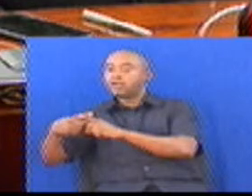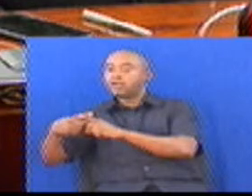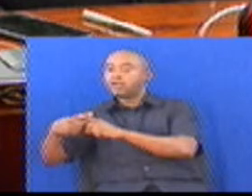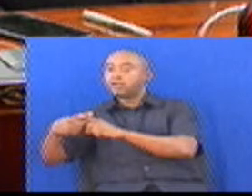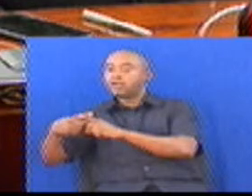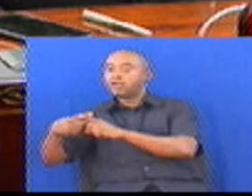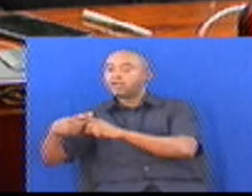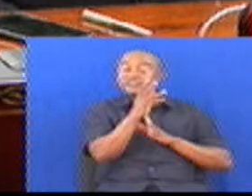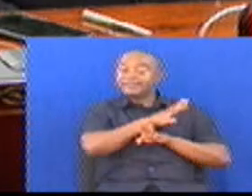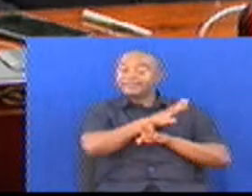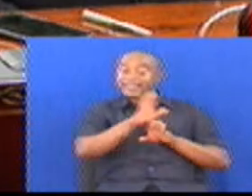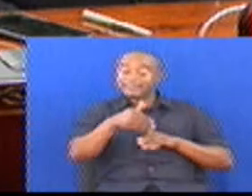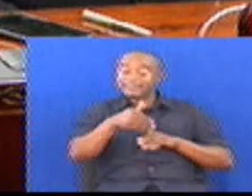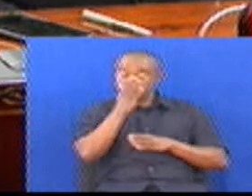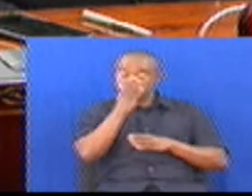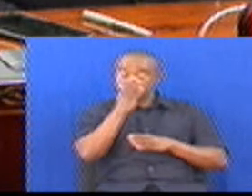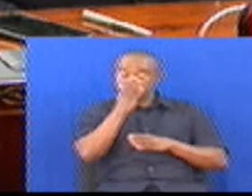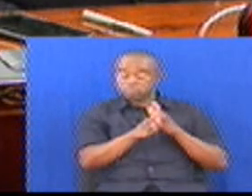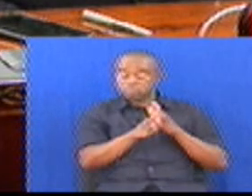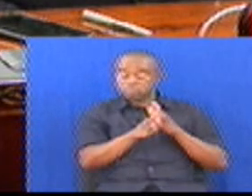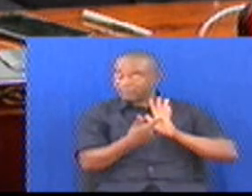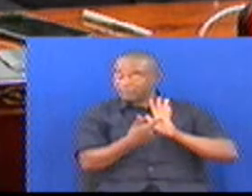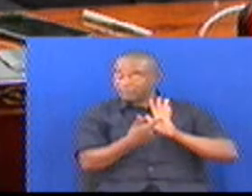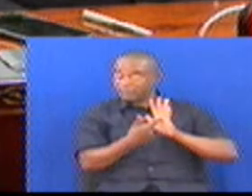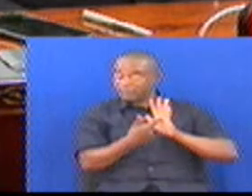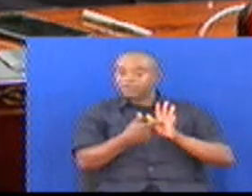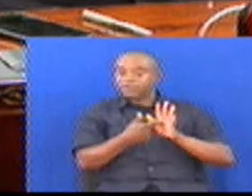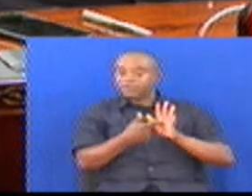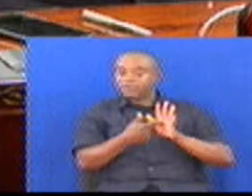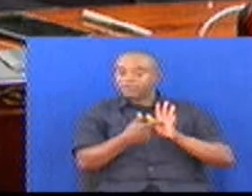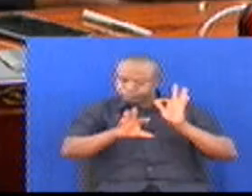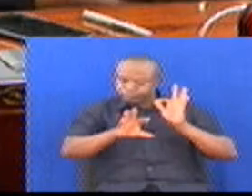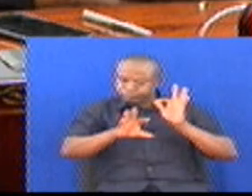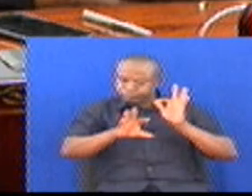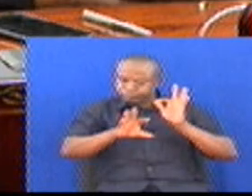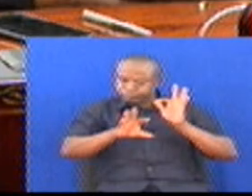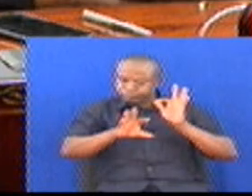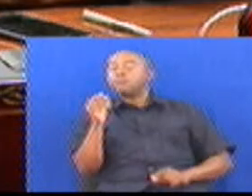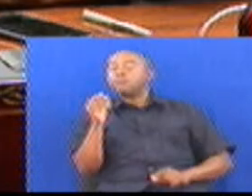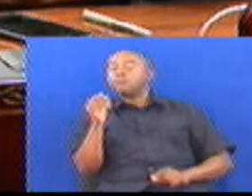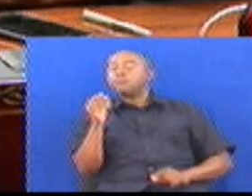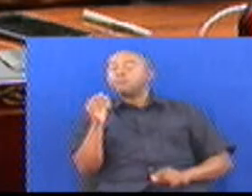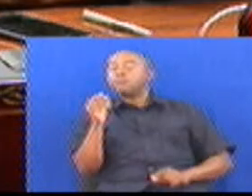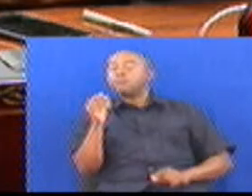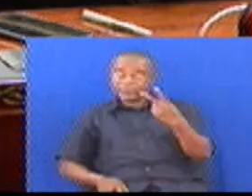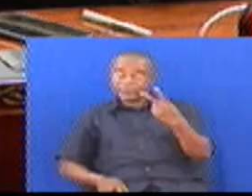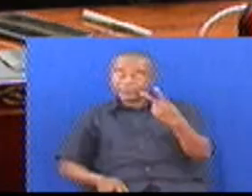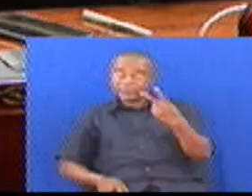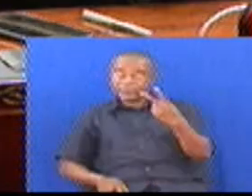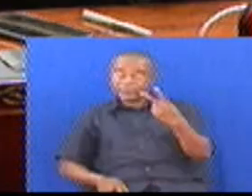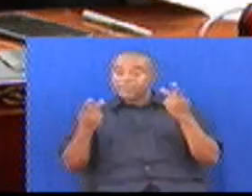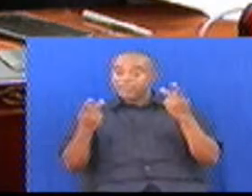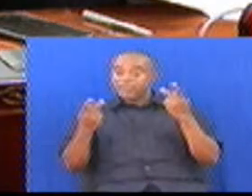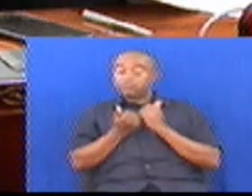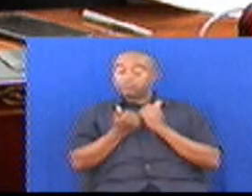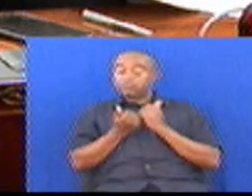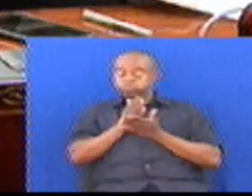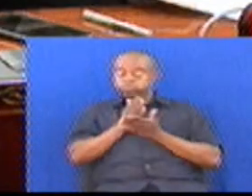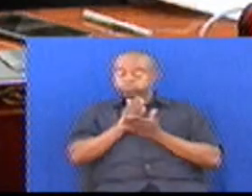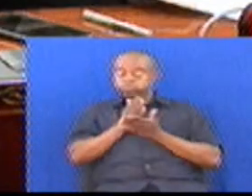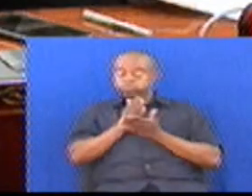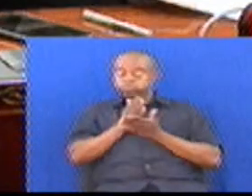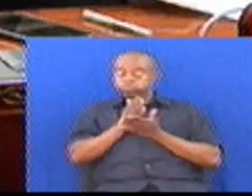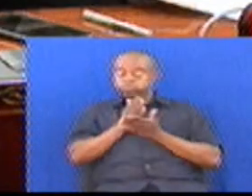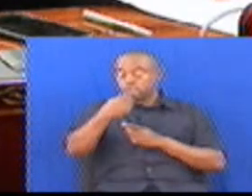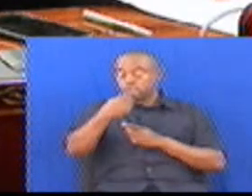vya mfano vya kuchenjua dhahabu vya Lwamugasa na Katente, na kukamilika kwa ujenzi wa one stop